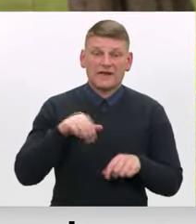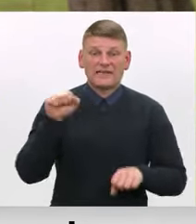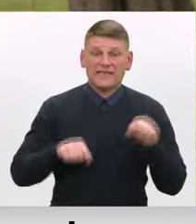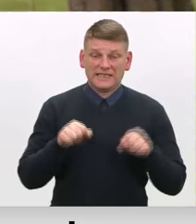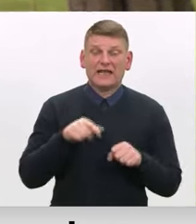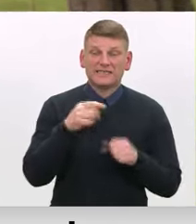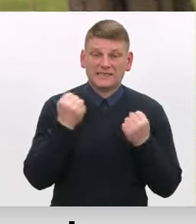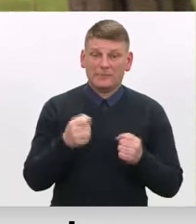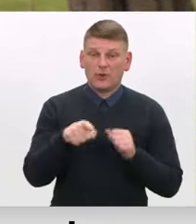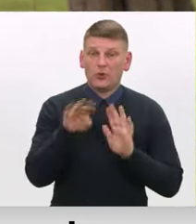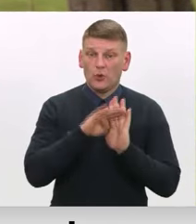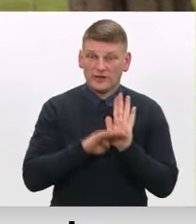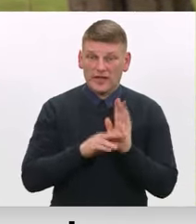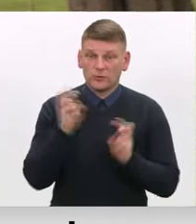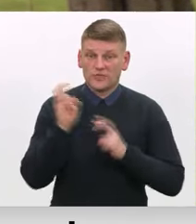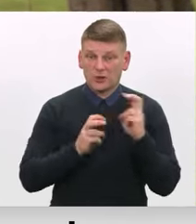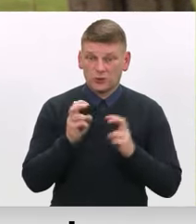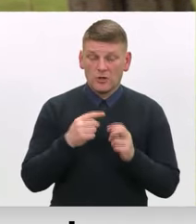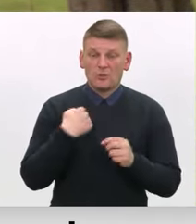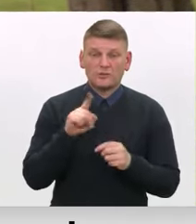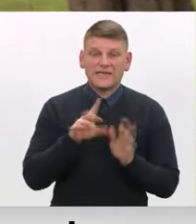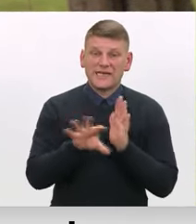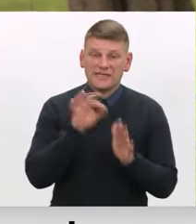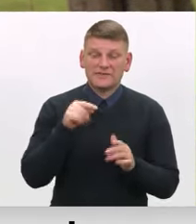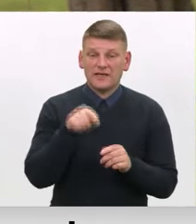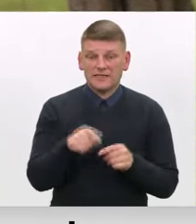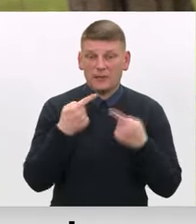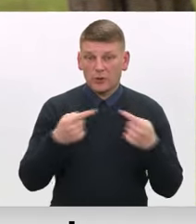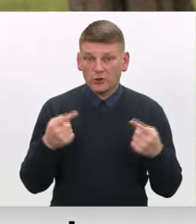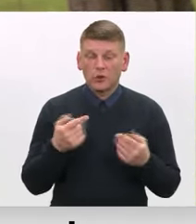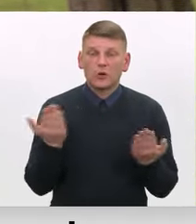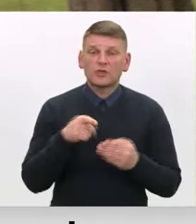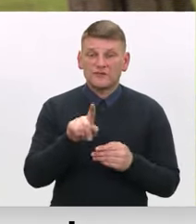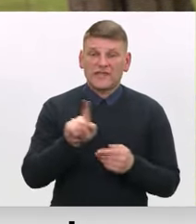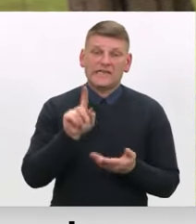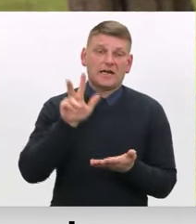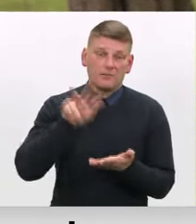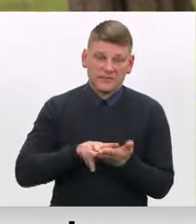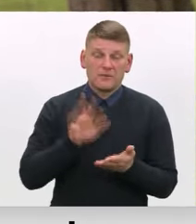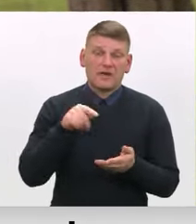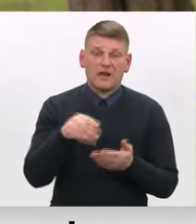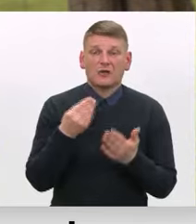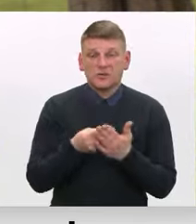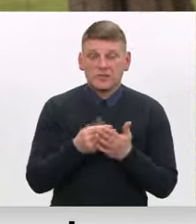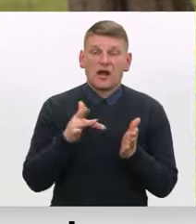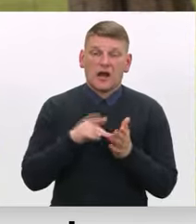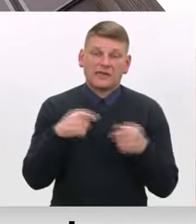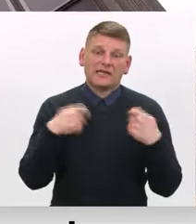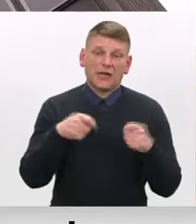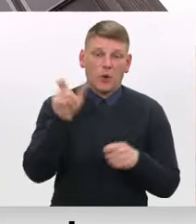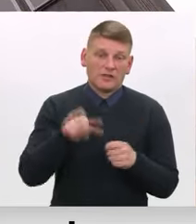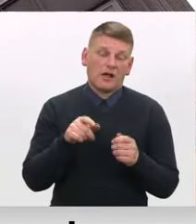tos noteikumus ražotājiem, tad mums ir jāizvēlas tie produkti, kurus viņi ir akceptējuši, par tādu cenu, kā tie tirgotāji ir